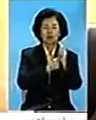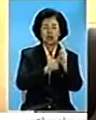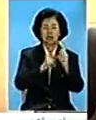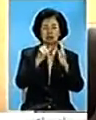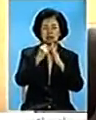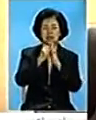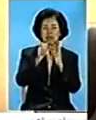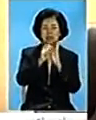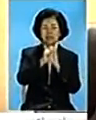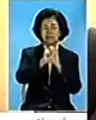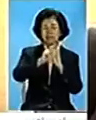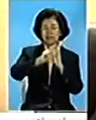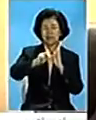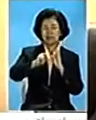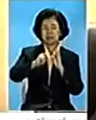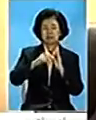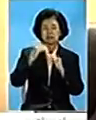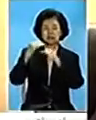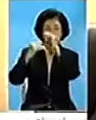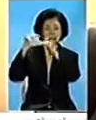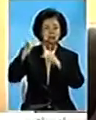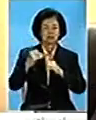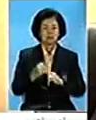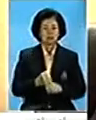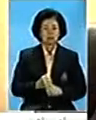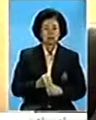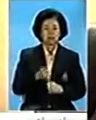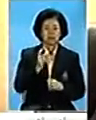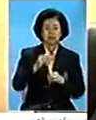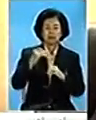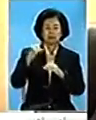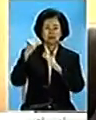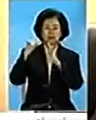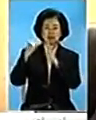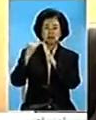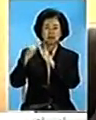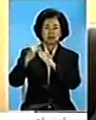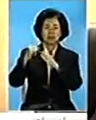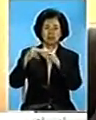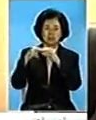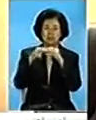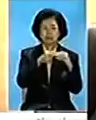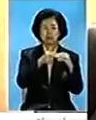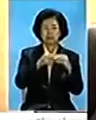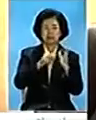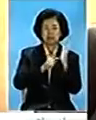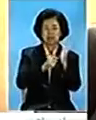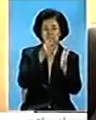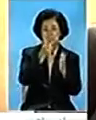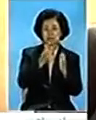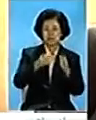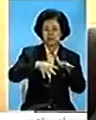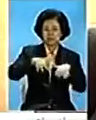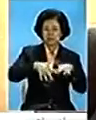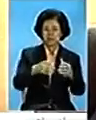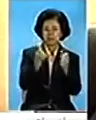ที่ยกเป็นตัวอย่างที่จังหวัดอำนาจเจริญเนื่องจากว่าเป็นจังหวัดนำร่องที่แสดงให้เห็นถึงความเข้มแข็งของประชาช